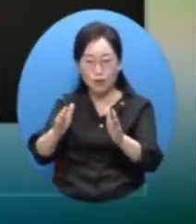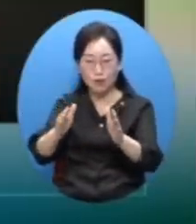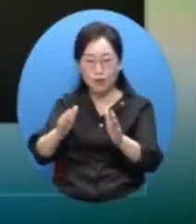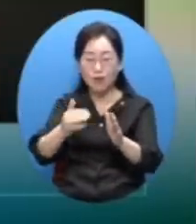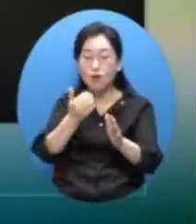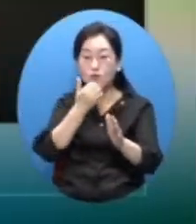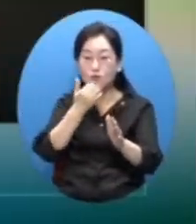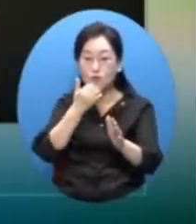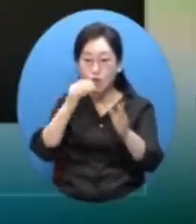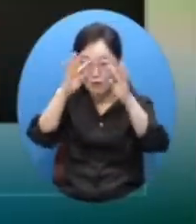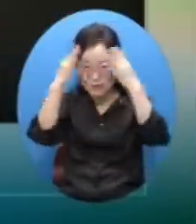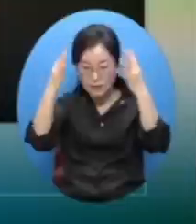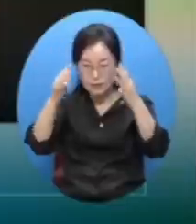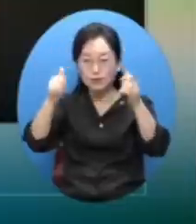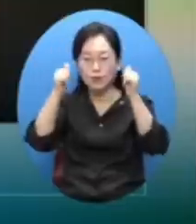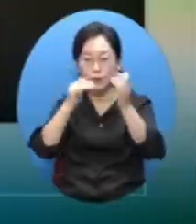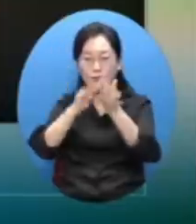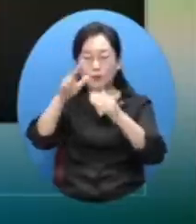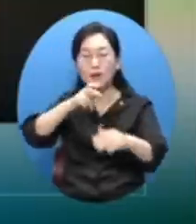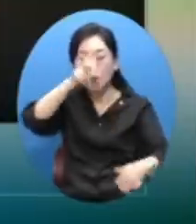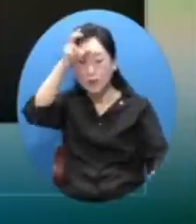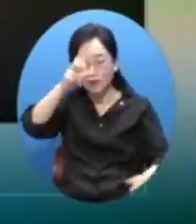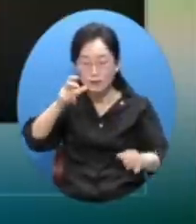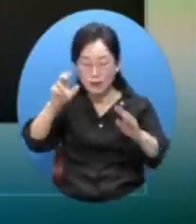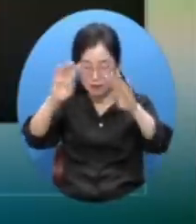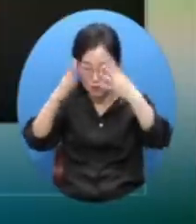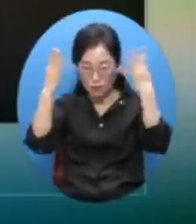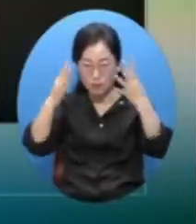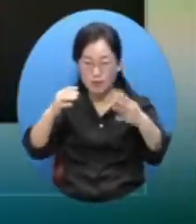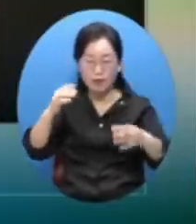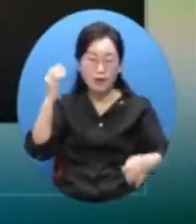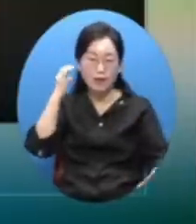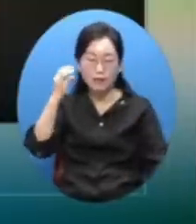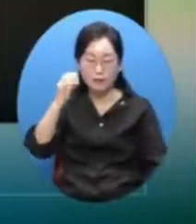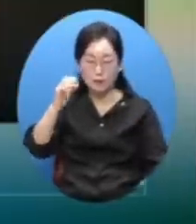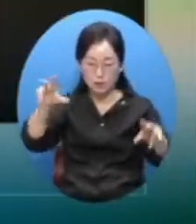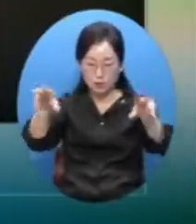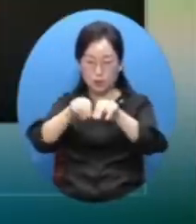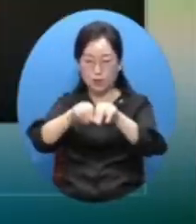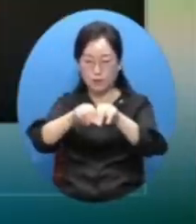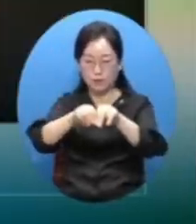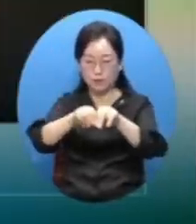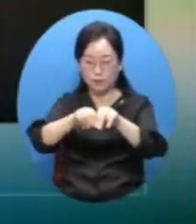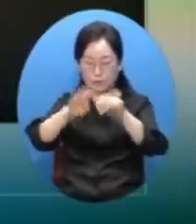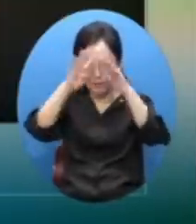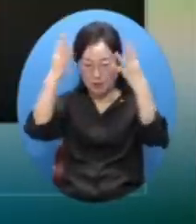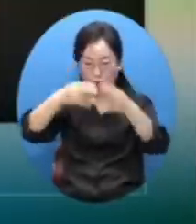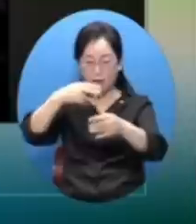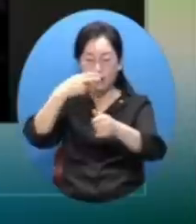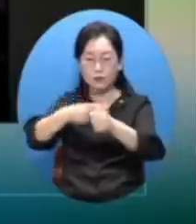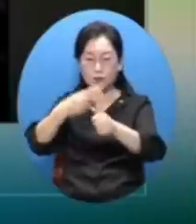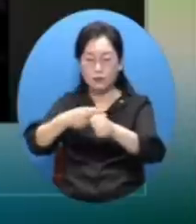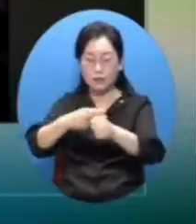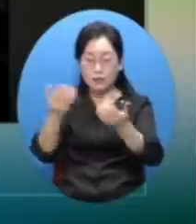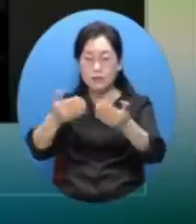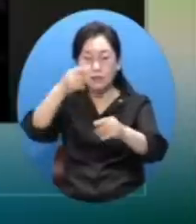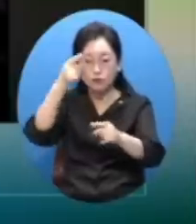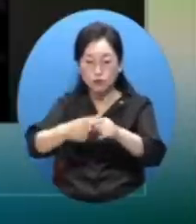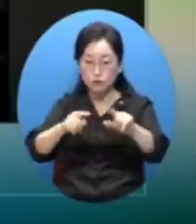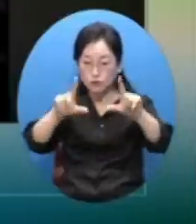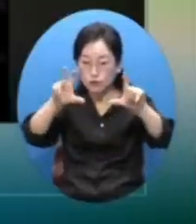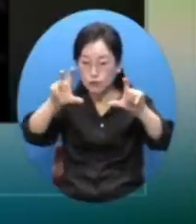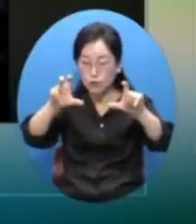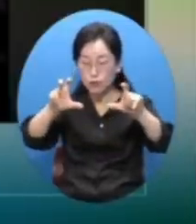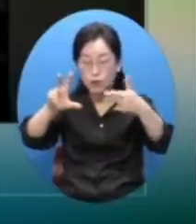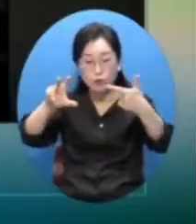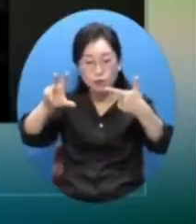하면 서울대 의대죠, 평양의대와 김일성 종합대학 교수로 재직하다가 6.25 전쟁에 발발한 1950년